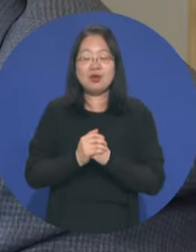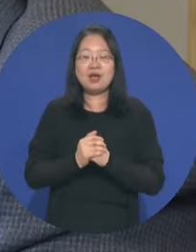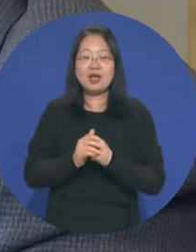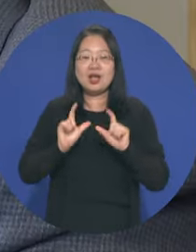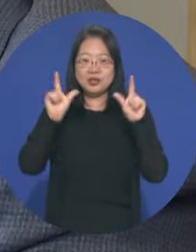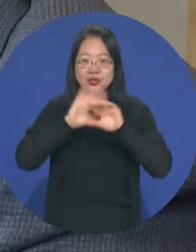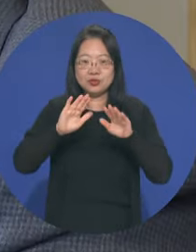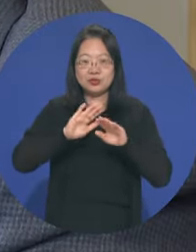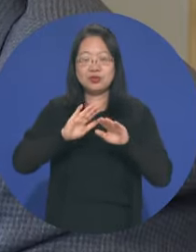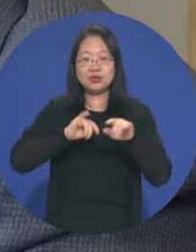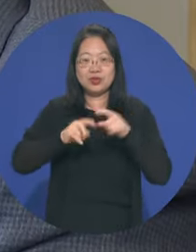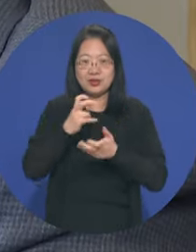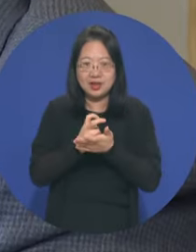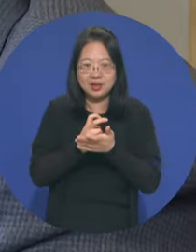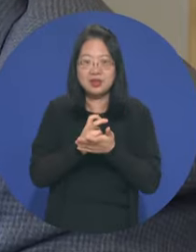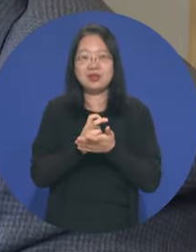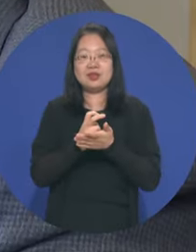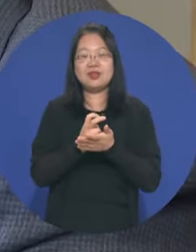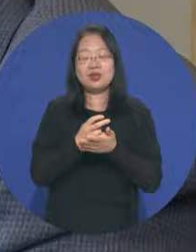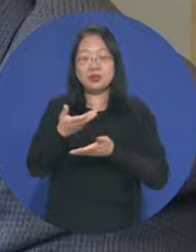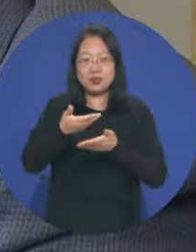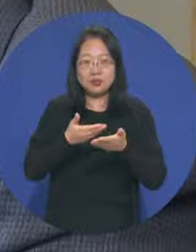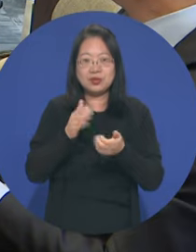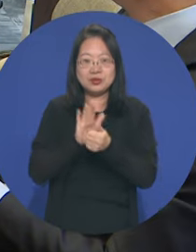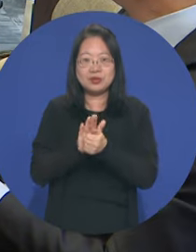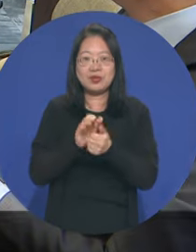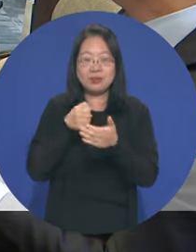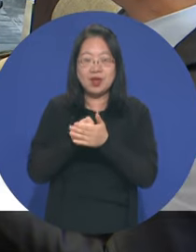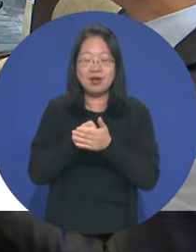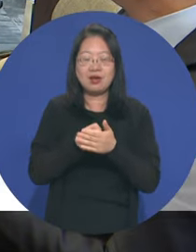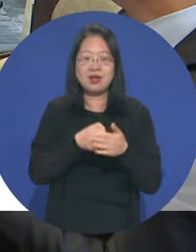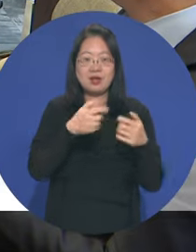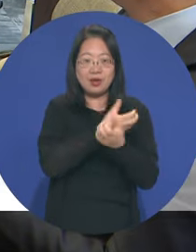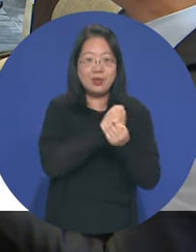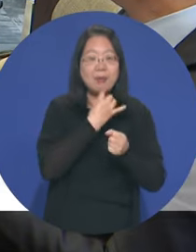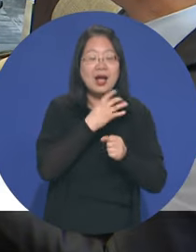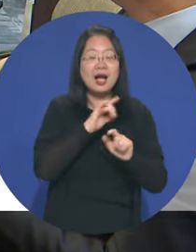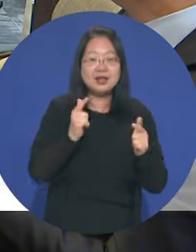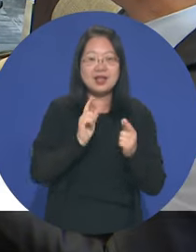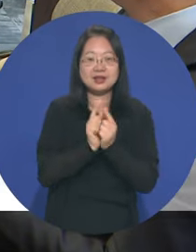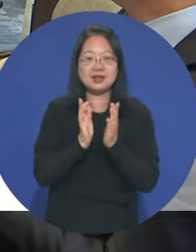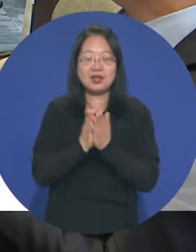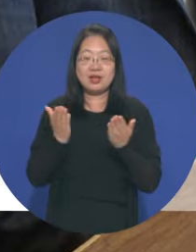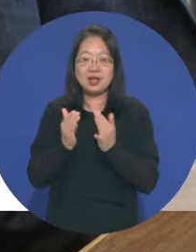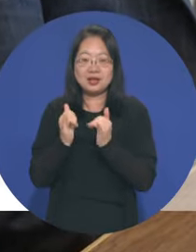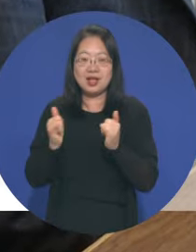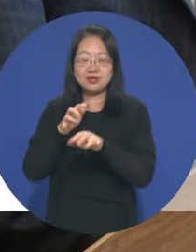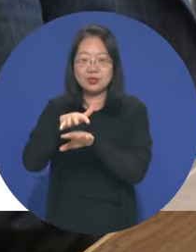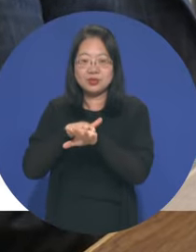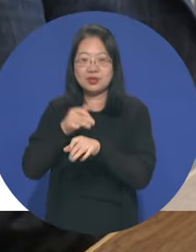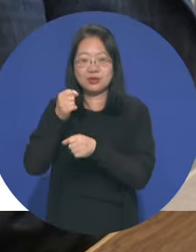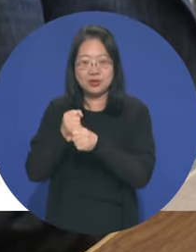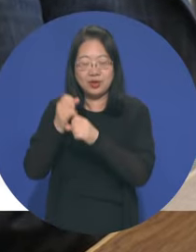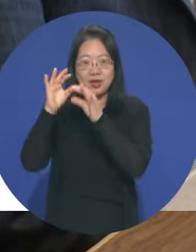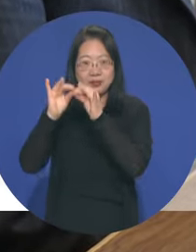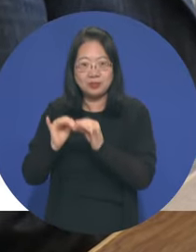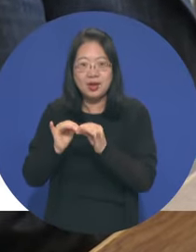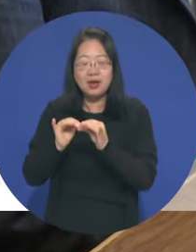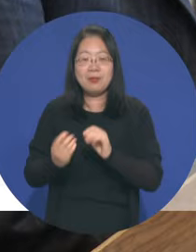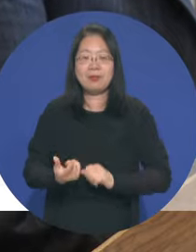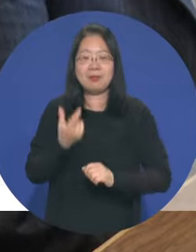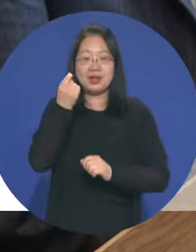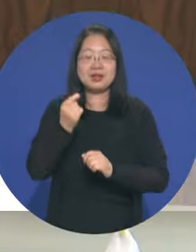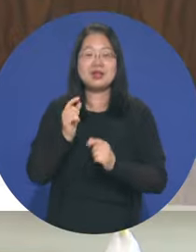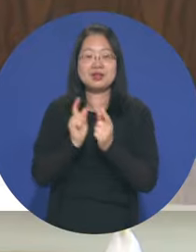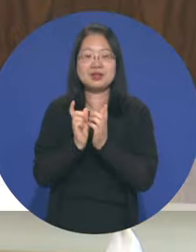서로 공유하며 정책 협력 추진을 약속했습니다. 협약에만 그치지 않고 실무협의체 구성에도 뜻을 함께하며 빠른